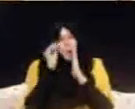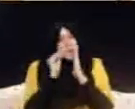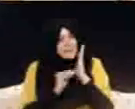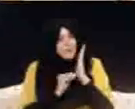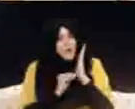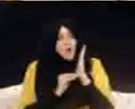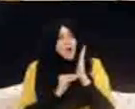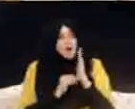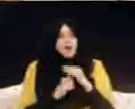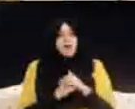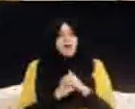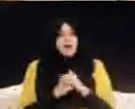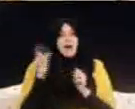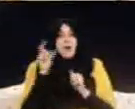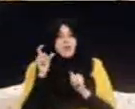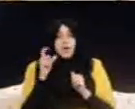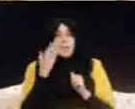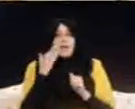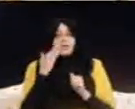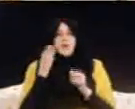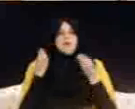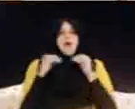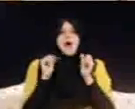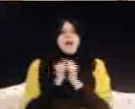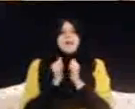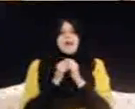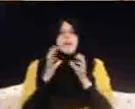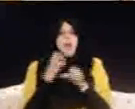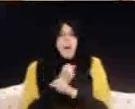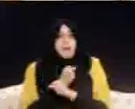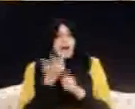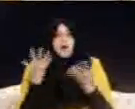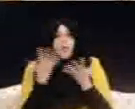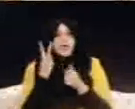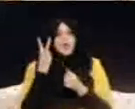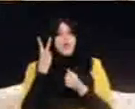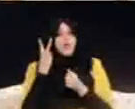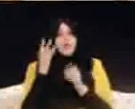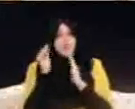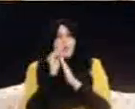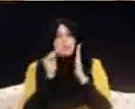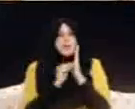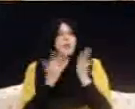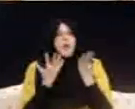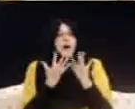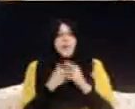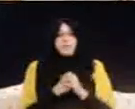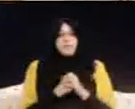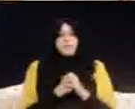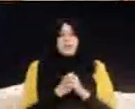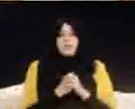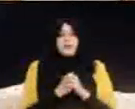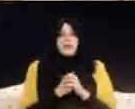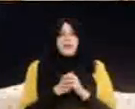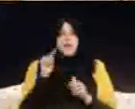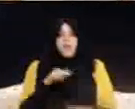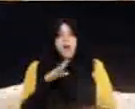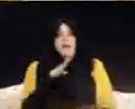الشرعية، مثلا الأمر المتعلق بالمرابحة لازم شرطان أساسيان لابد أن يتحققا، الشرط الأول لازم